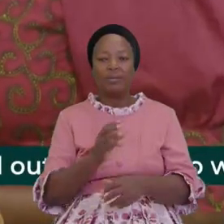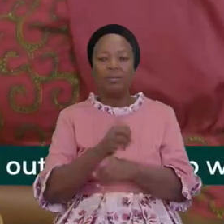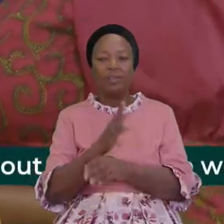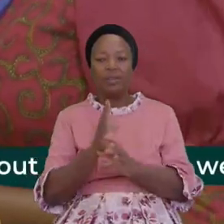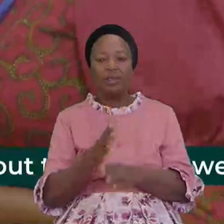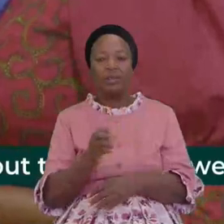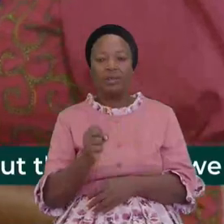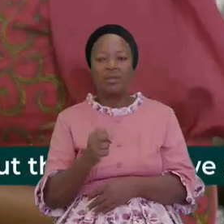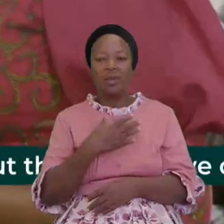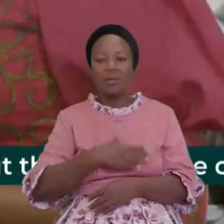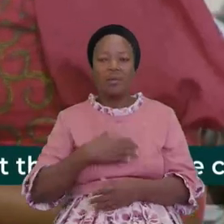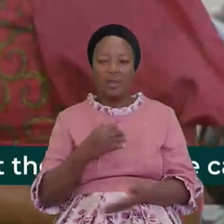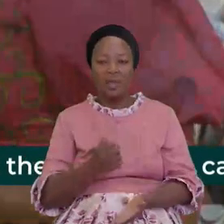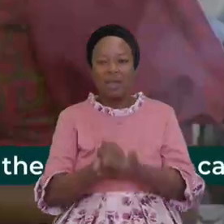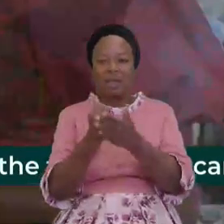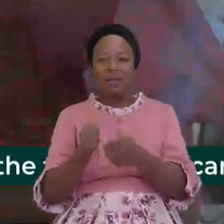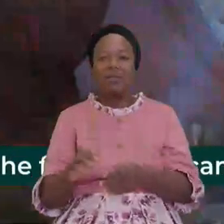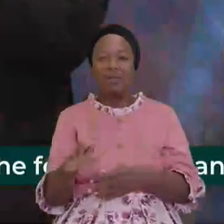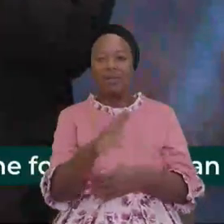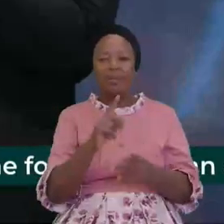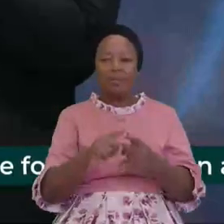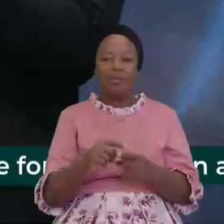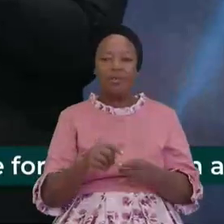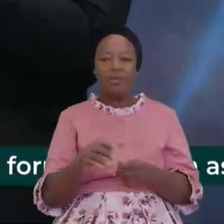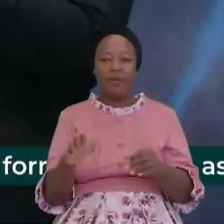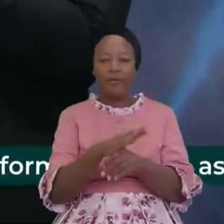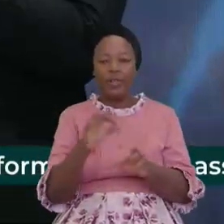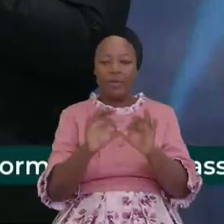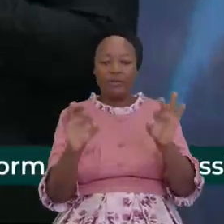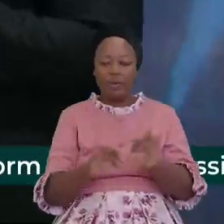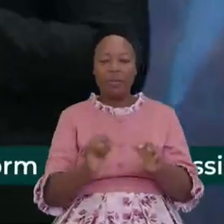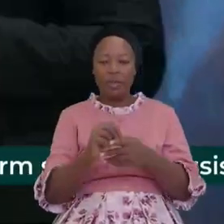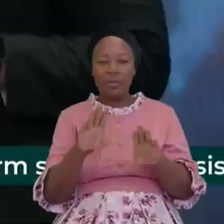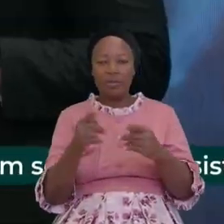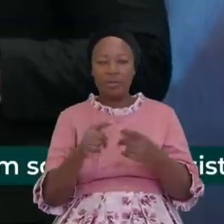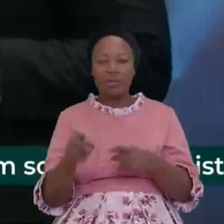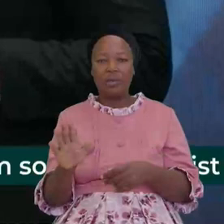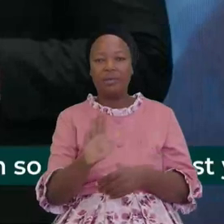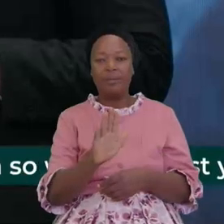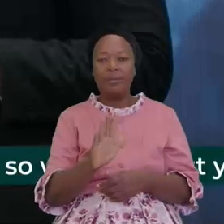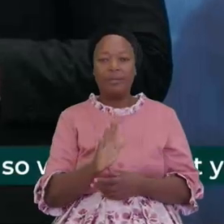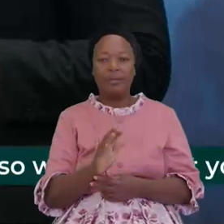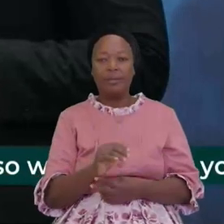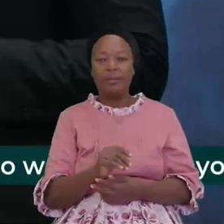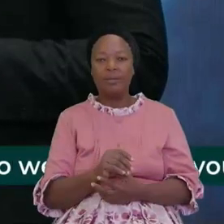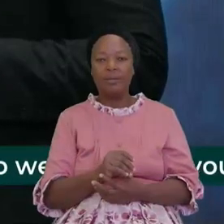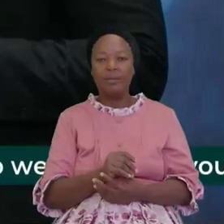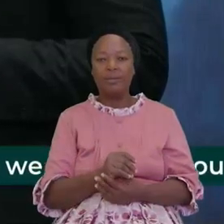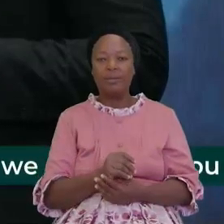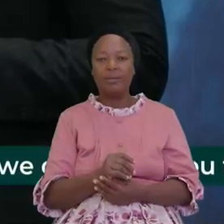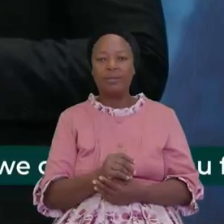donner. Counselors, please help them to fill out the forms that you have given them.